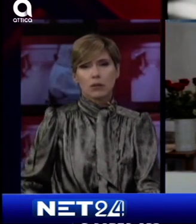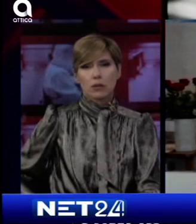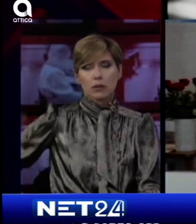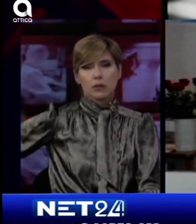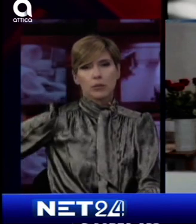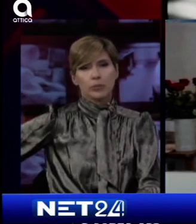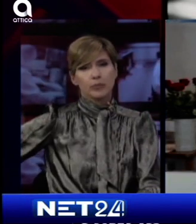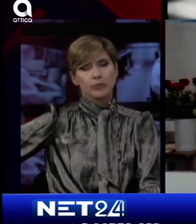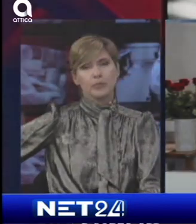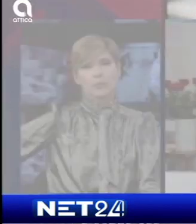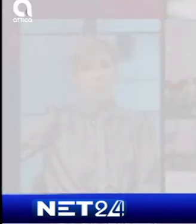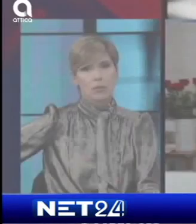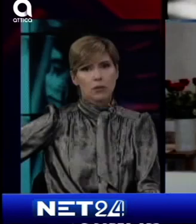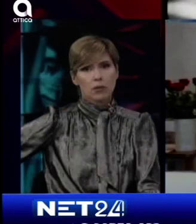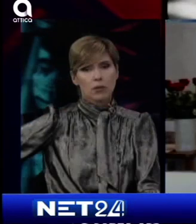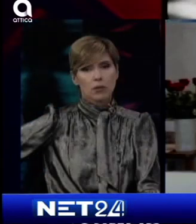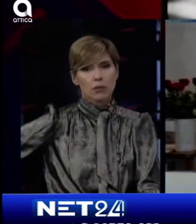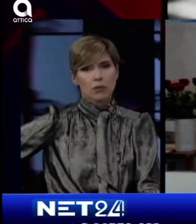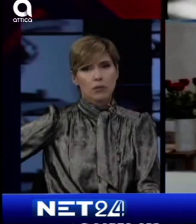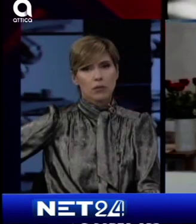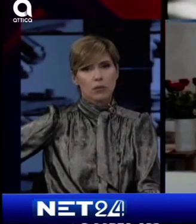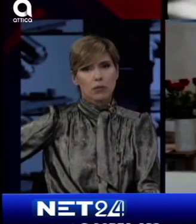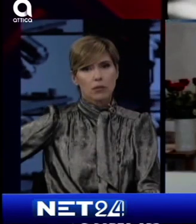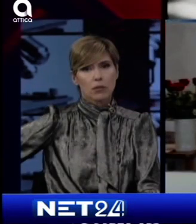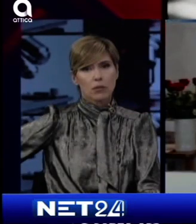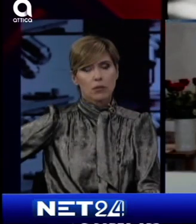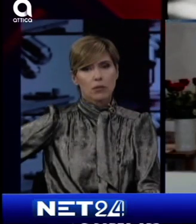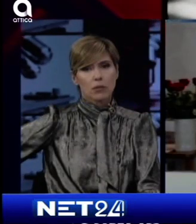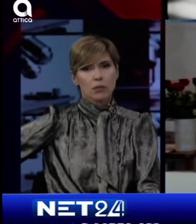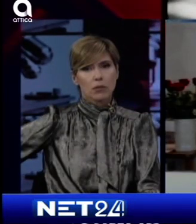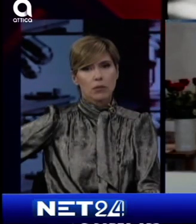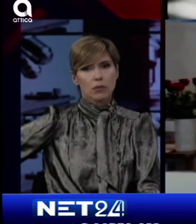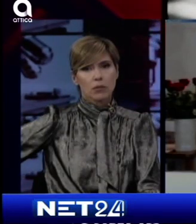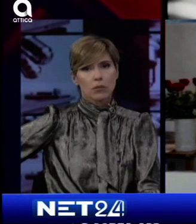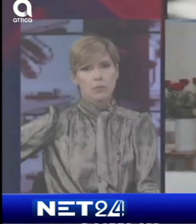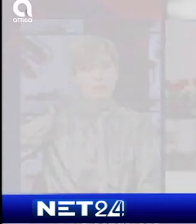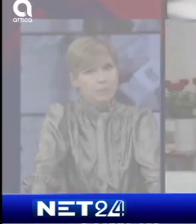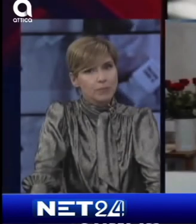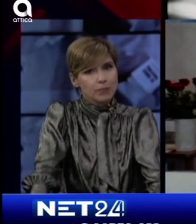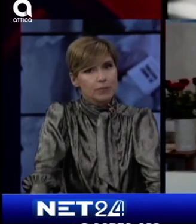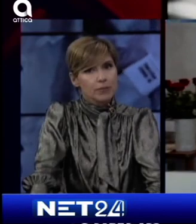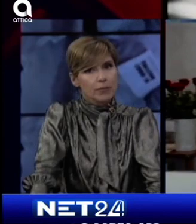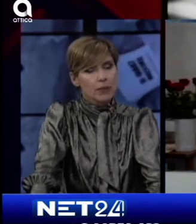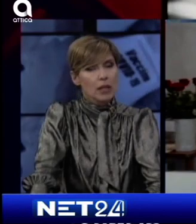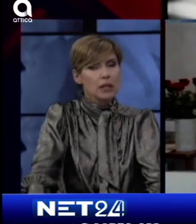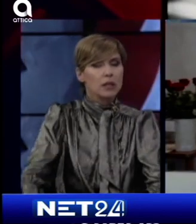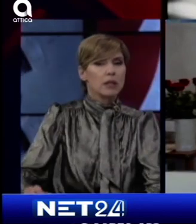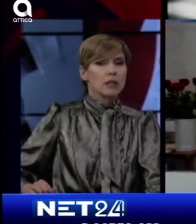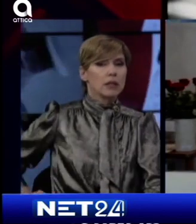δύσκολο. Χιλιάδες επιχειρήσεις θα κλείσουν. Δεύτερο lockdown σε ένα χρόνο σημαίνει δεκάδες δισεκατομμύρια ζημία. Να ξέρετε,